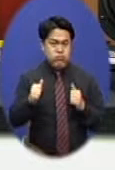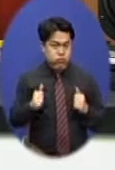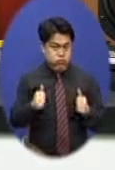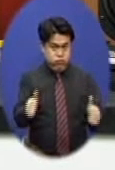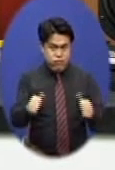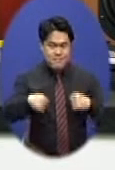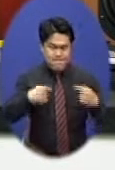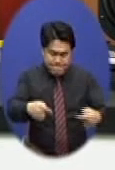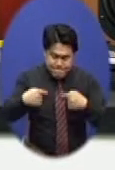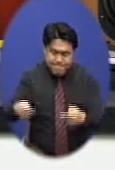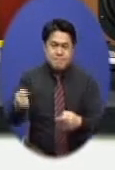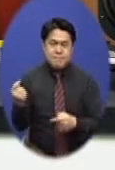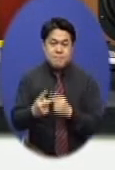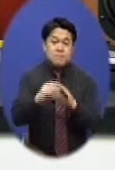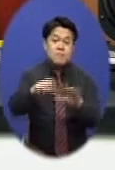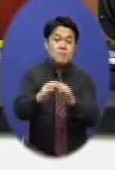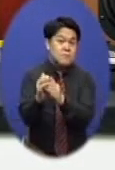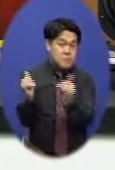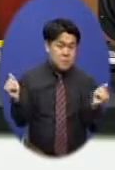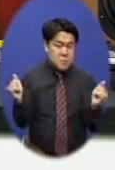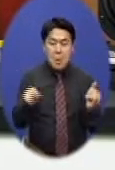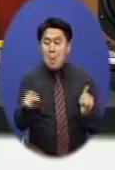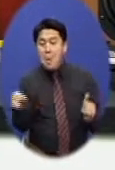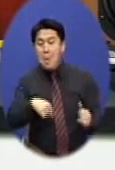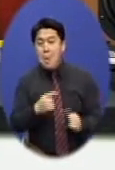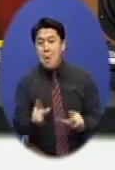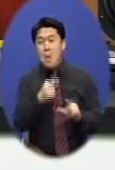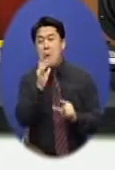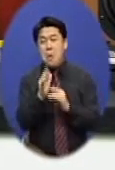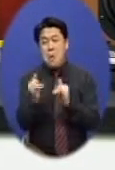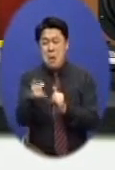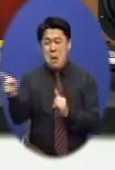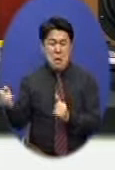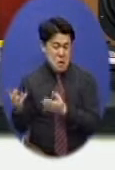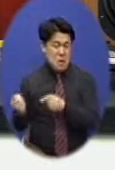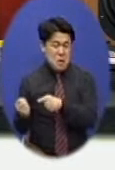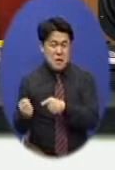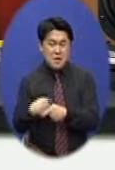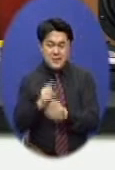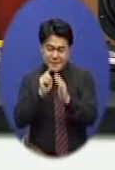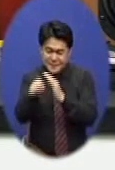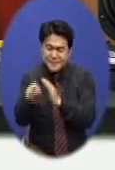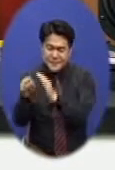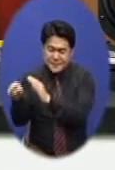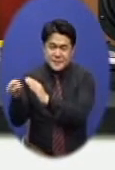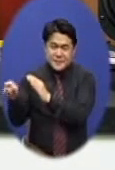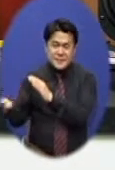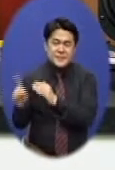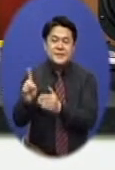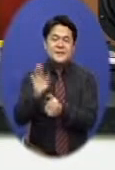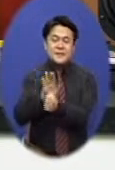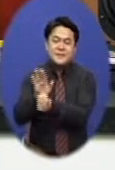하고 네. 또 이웃에 이제 또 혼자 사시는 할머니들이 많이 계세요. 또 그분들도 또 일일이